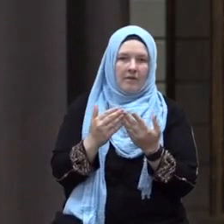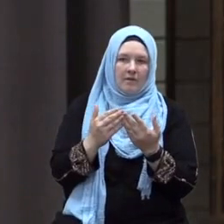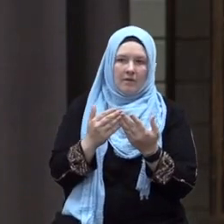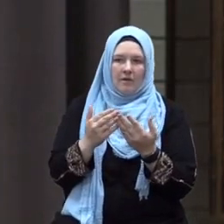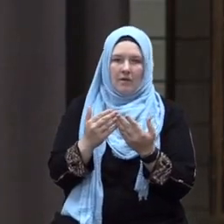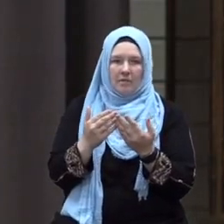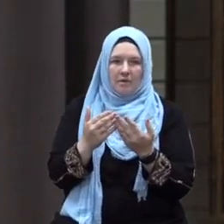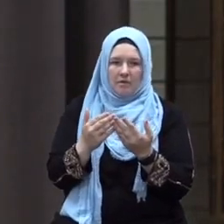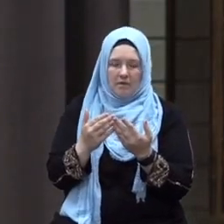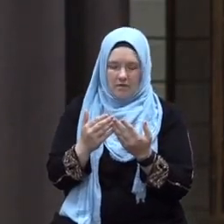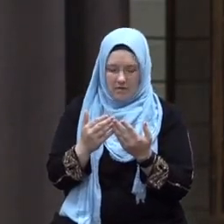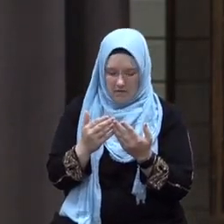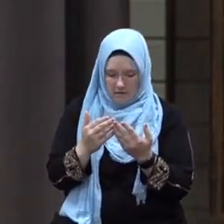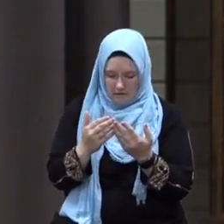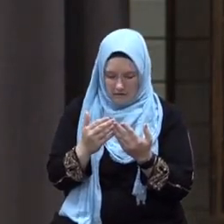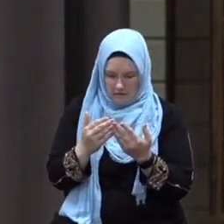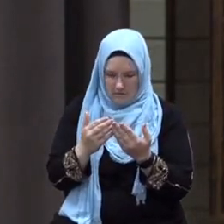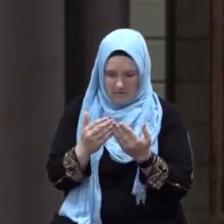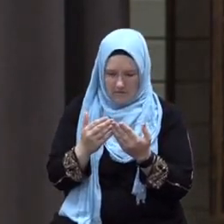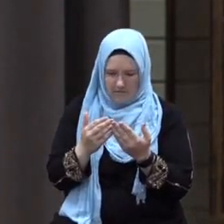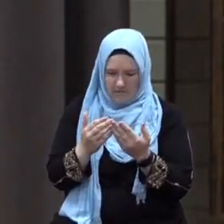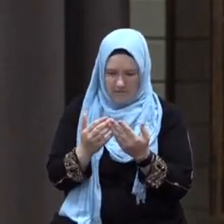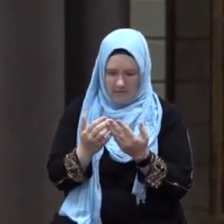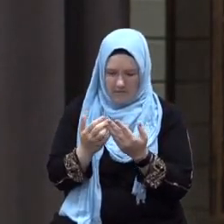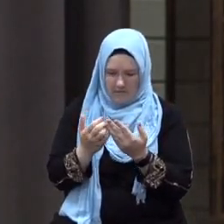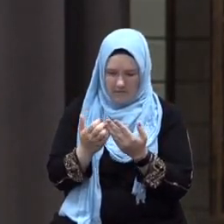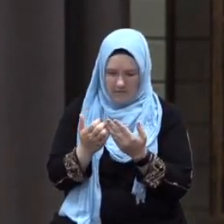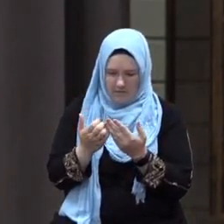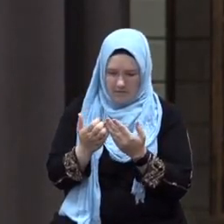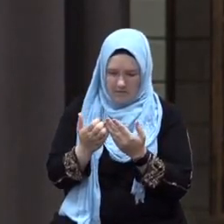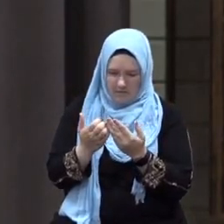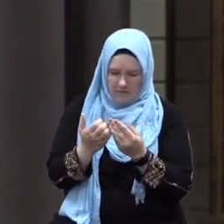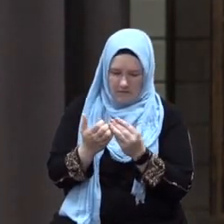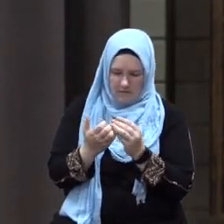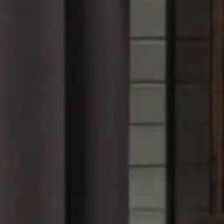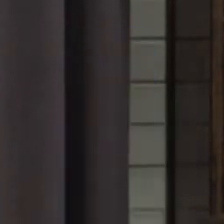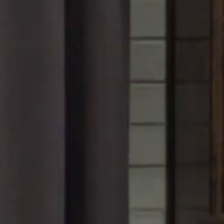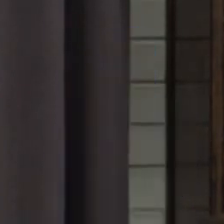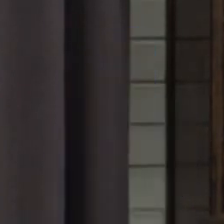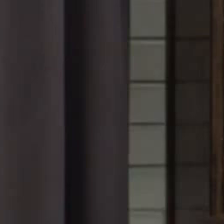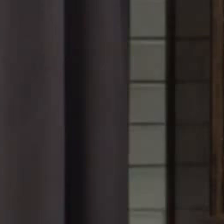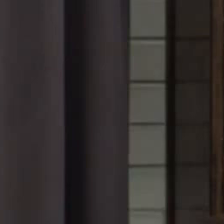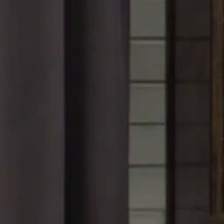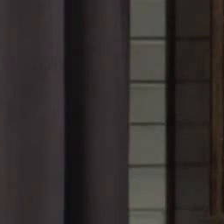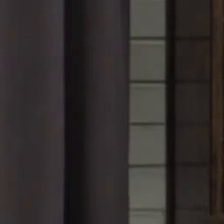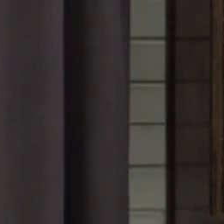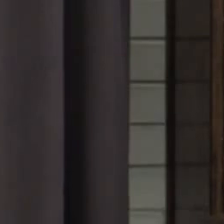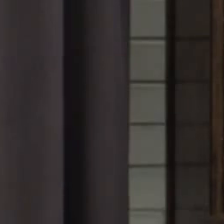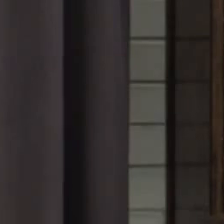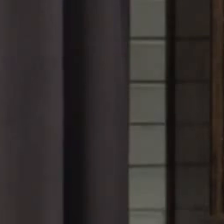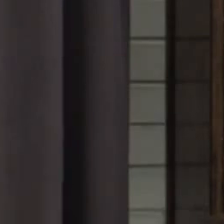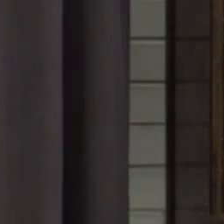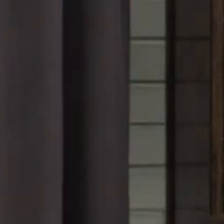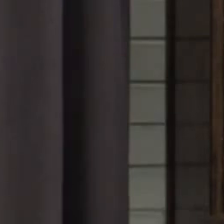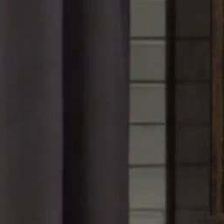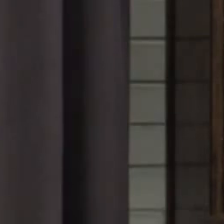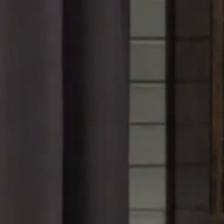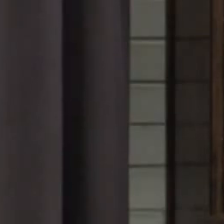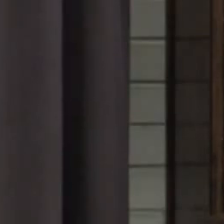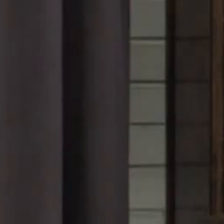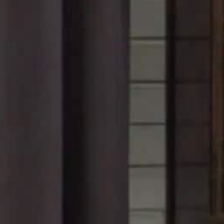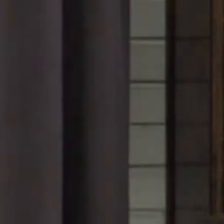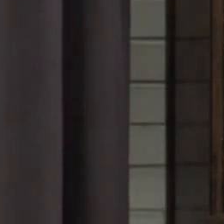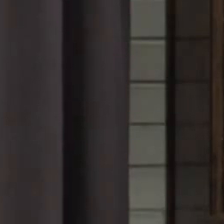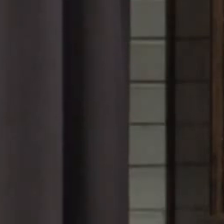تولى أمرنا وانصر قضايانا وانصر مجاهدينا اللهم عافنا واعف عنا واغفر